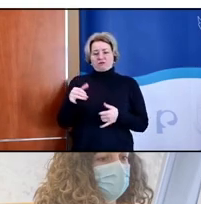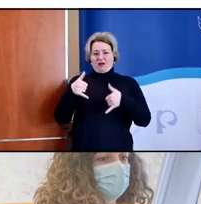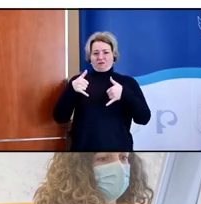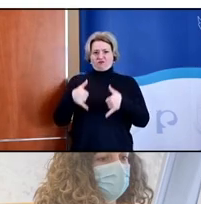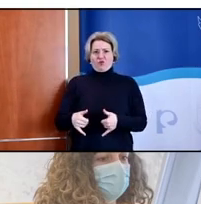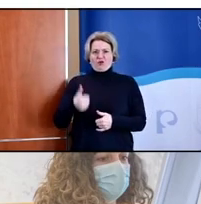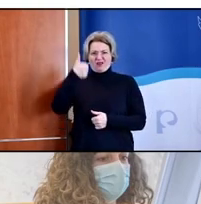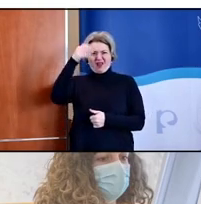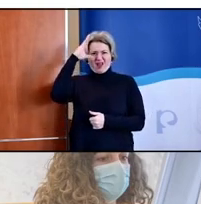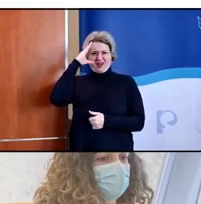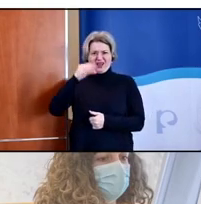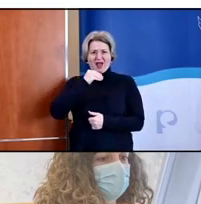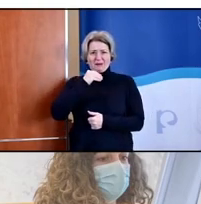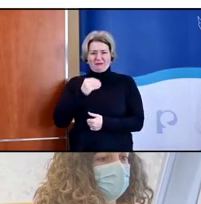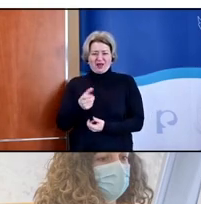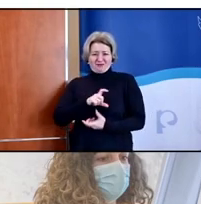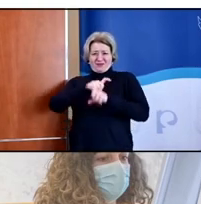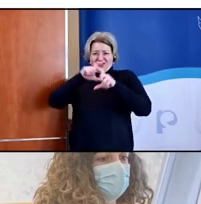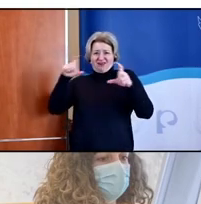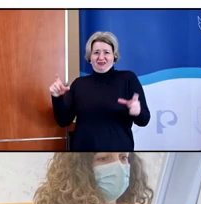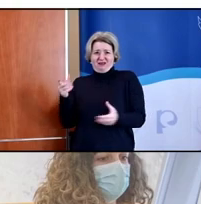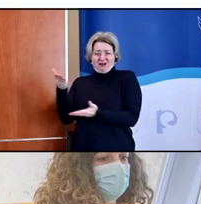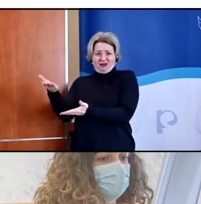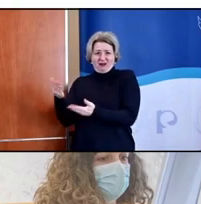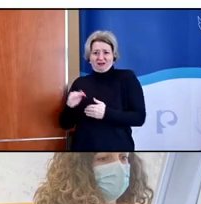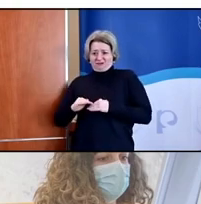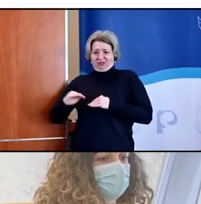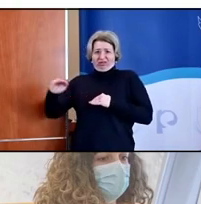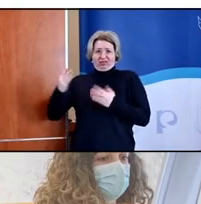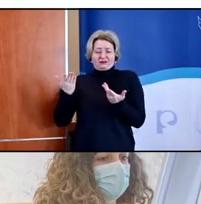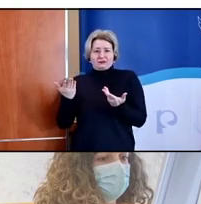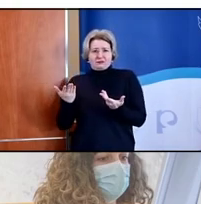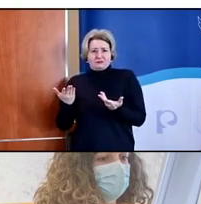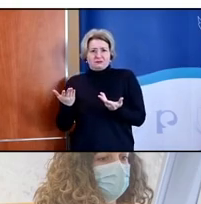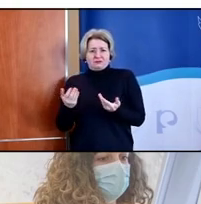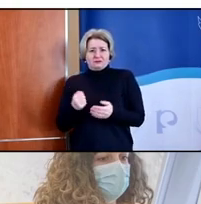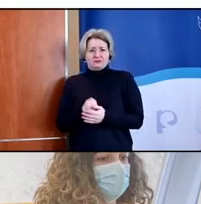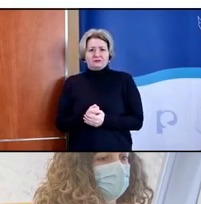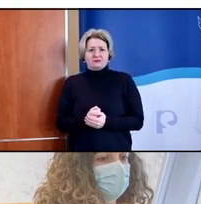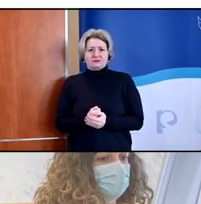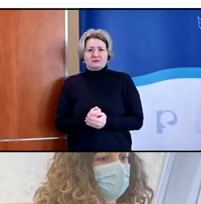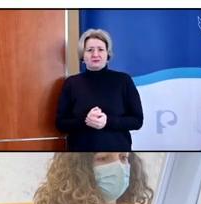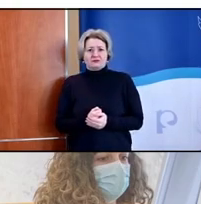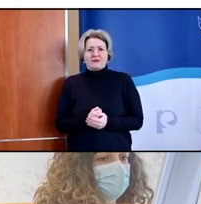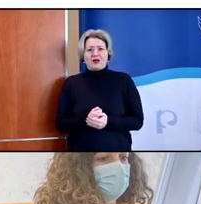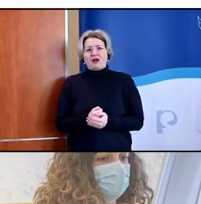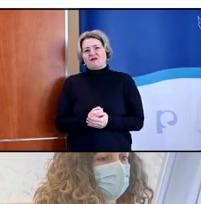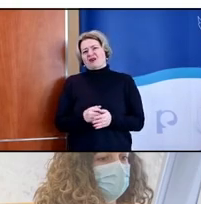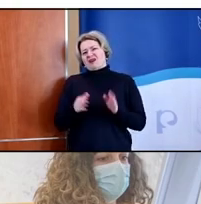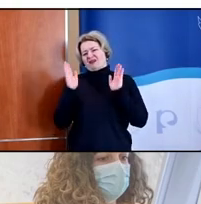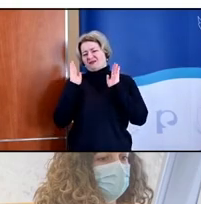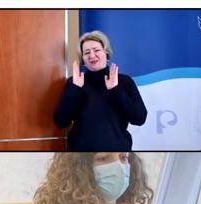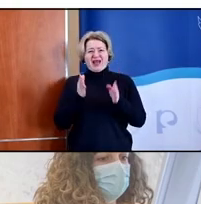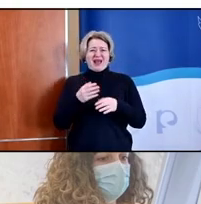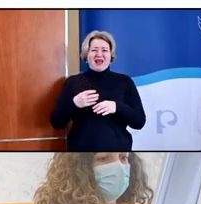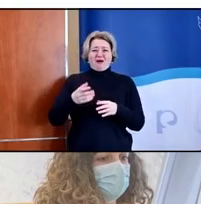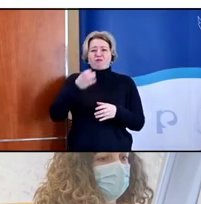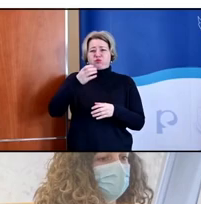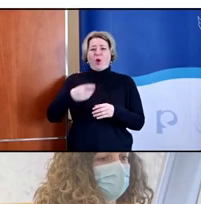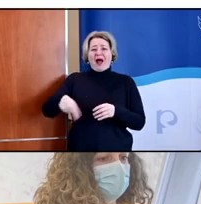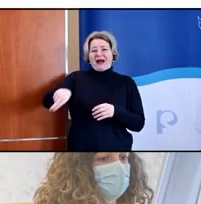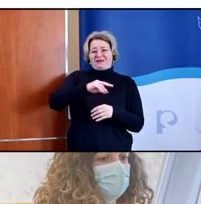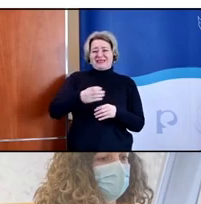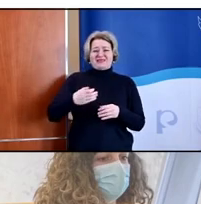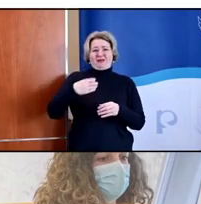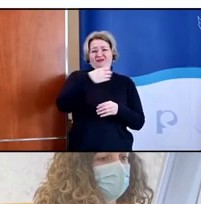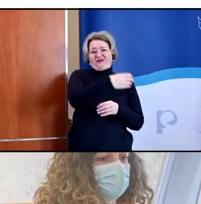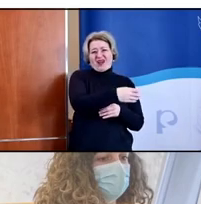miért vagy vagy azért a nem hiszek a a repoharak visszaváltásában úgyhogy hagyjál ezekkel a butaságokkal és